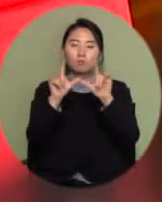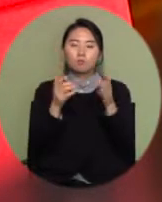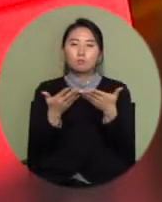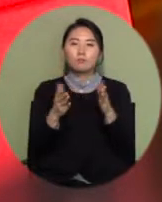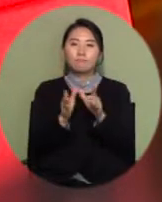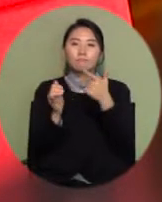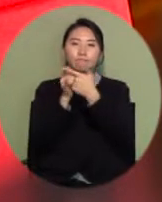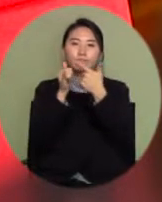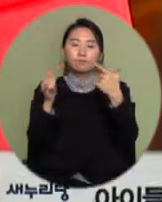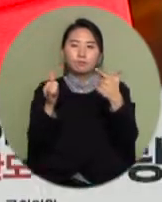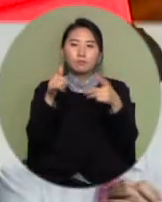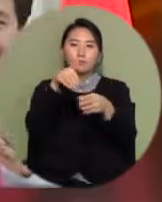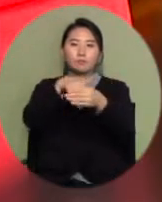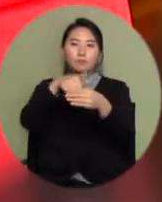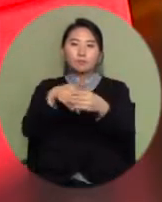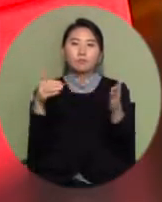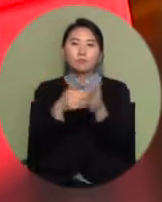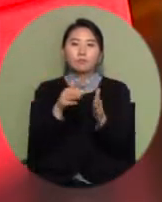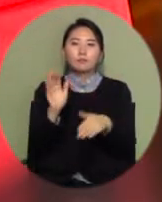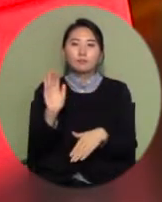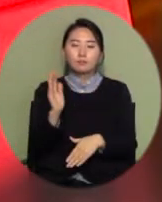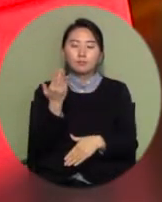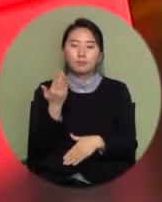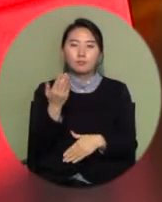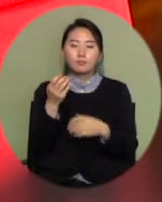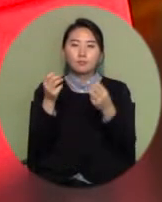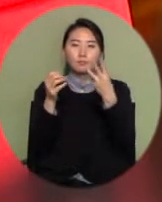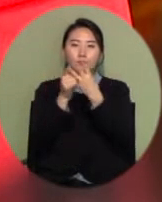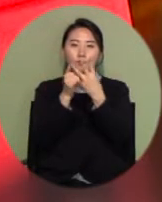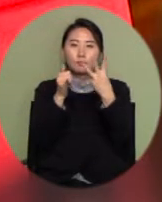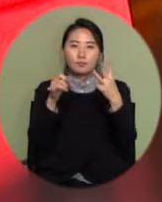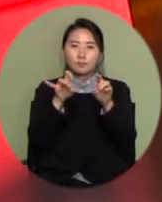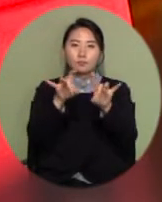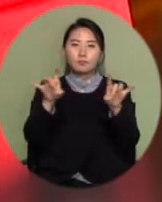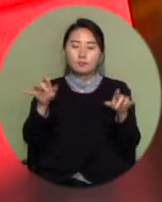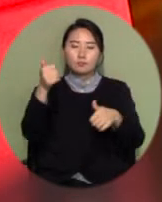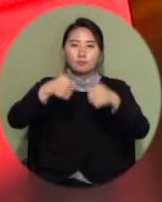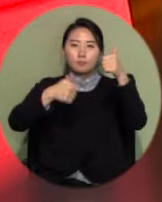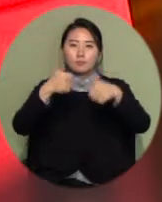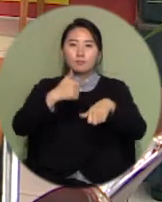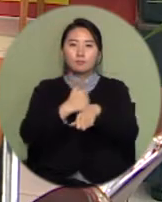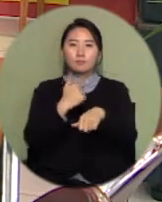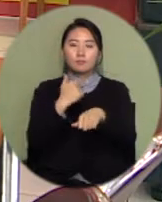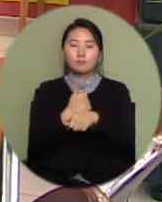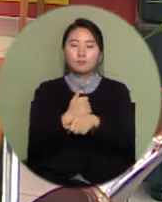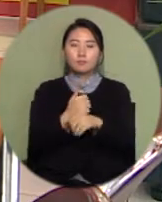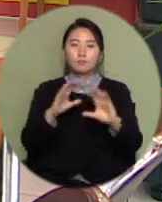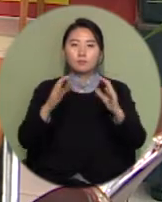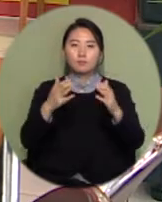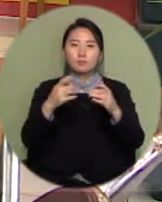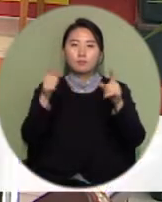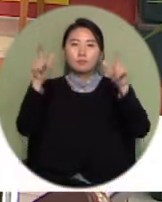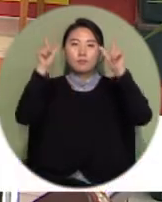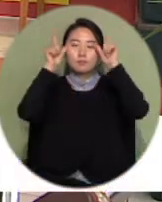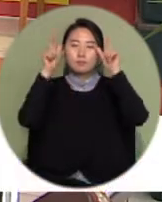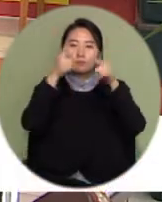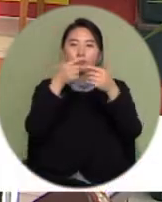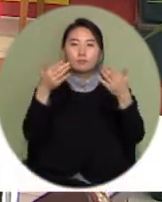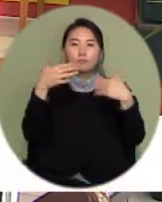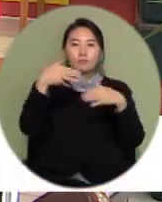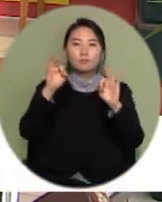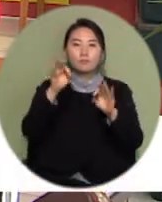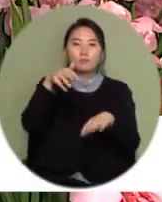6명의 후보가 예비후보 등록을 마친 가운데 3명의 후보가 각축을 벌이고 있습니다 건국대학교 교수로 재직중인